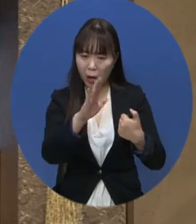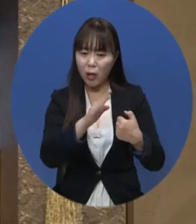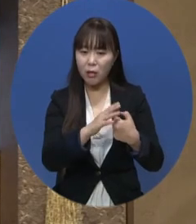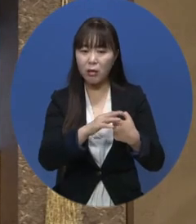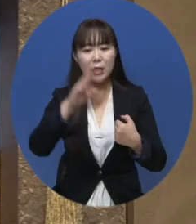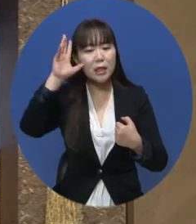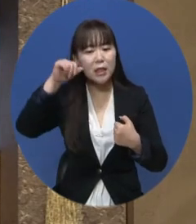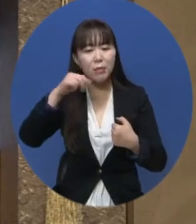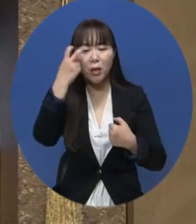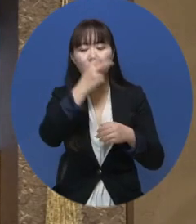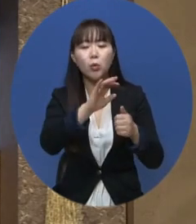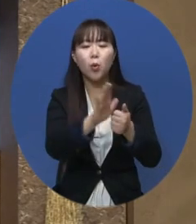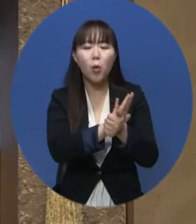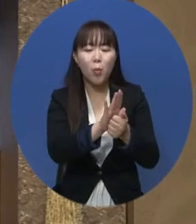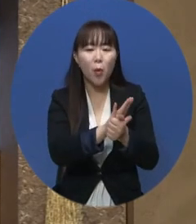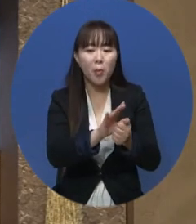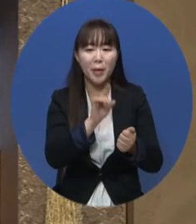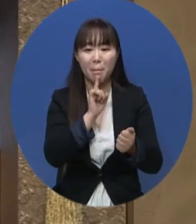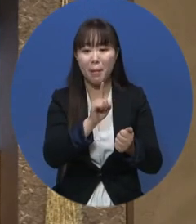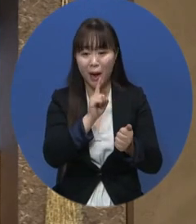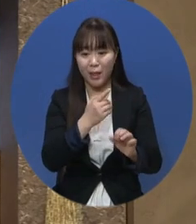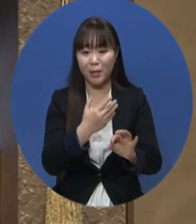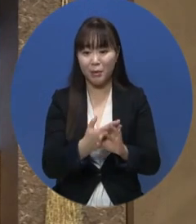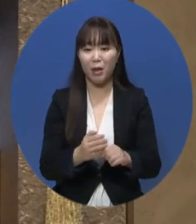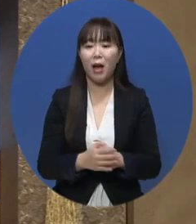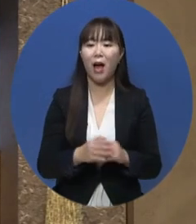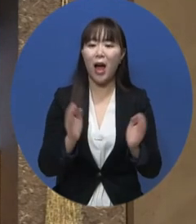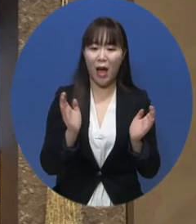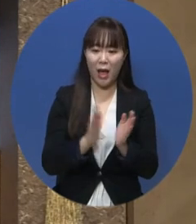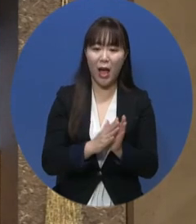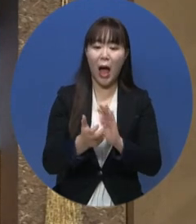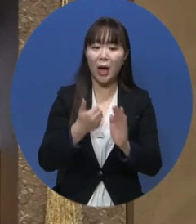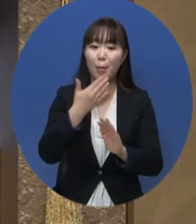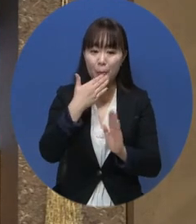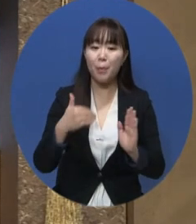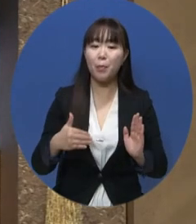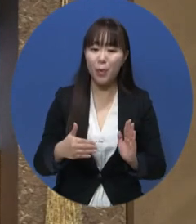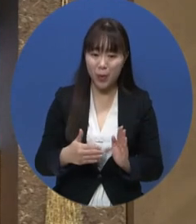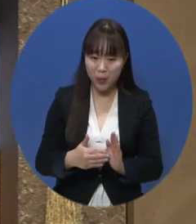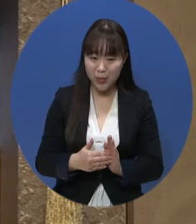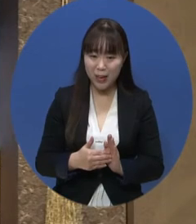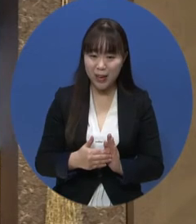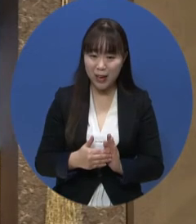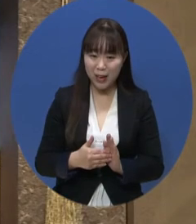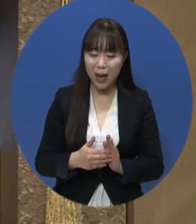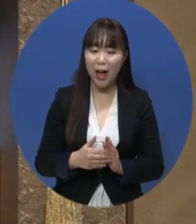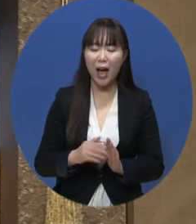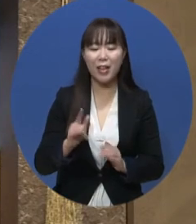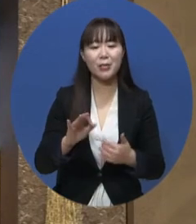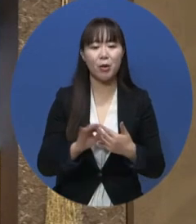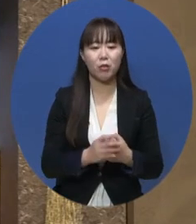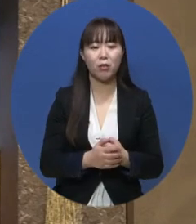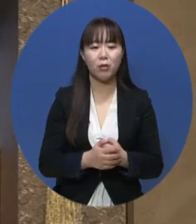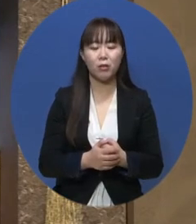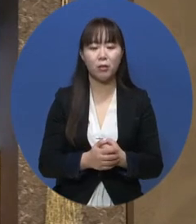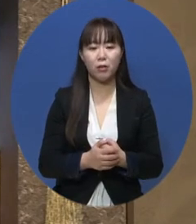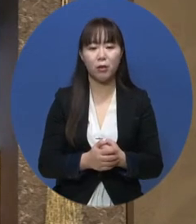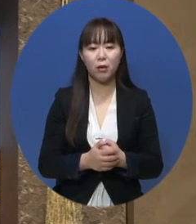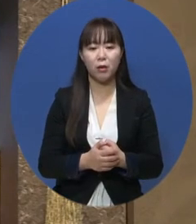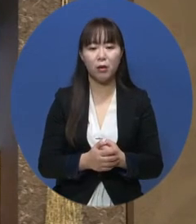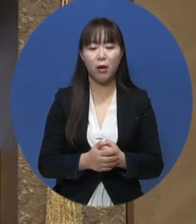이제 치매 우리가 돌봄이라고 얘기를 하면 아 어르신 금방 드셨군요. 그리고 아니면 어떻게 얘기를